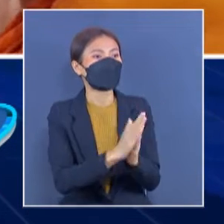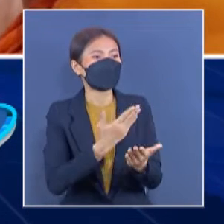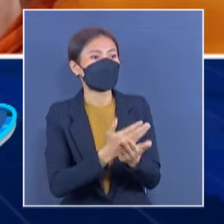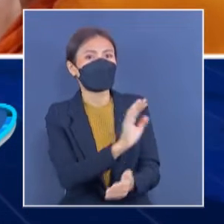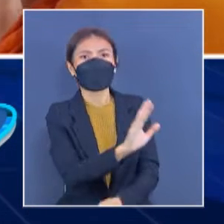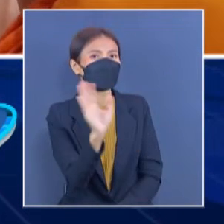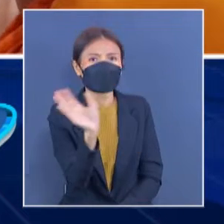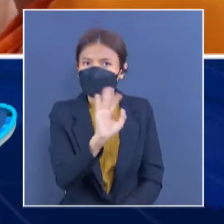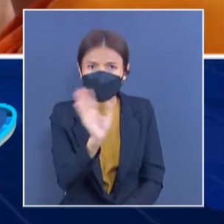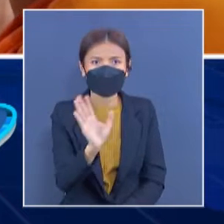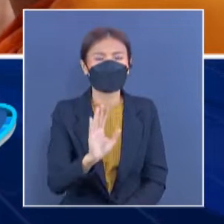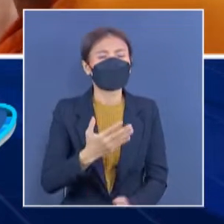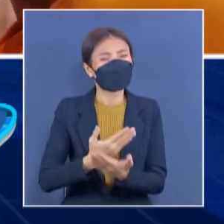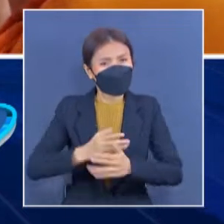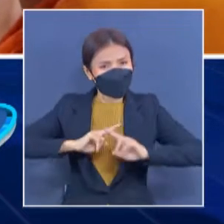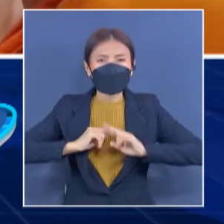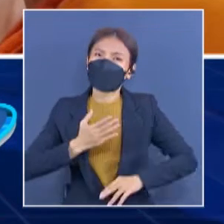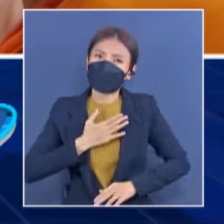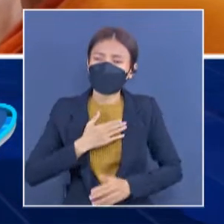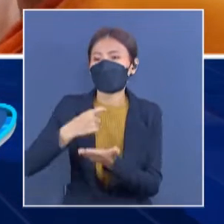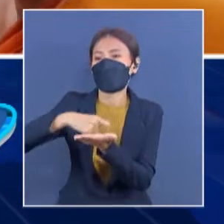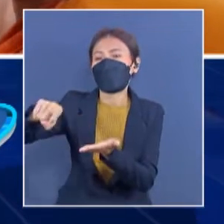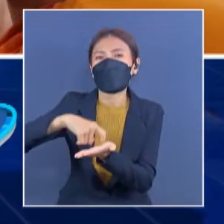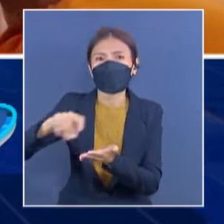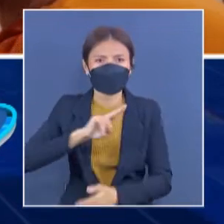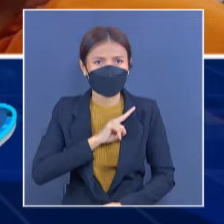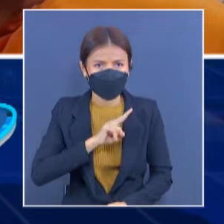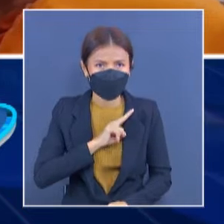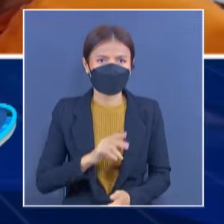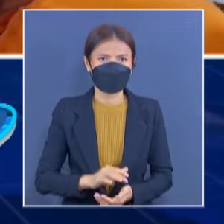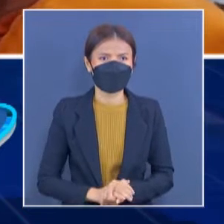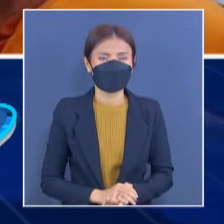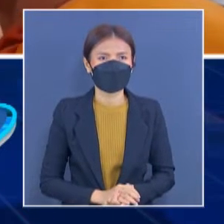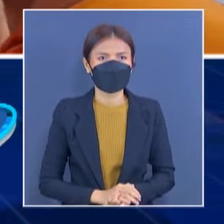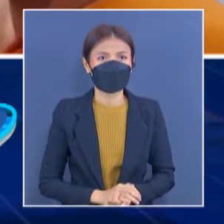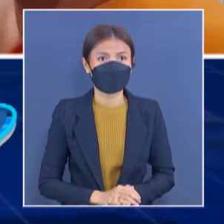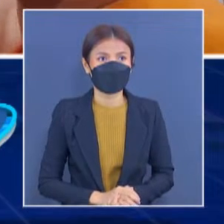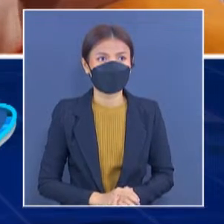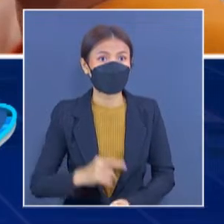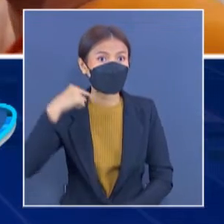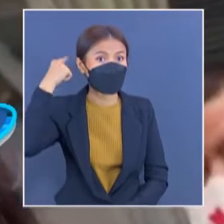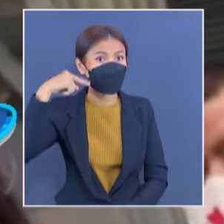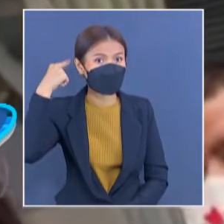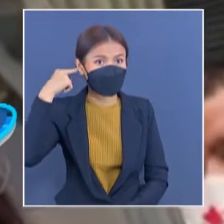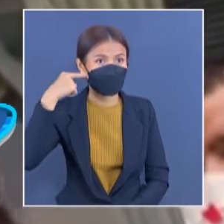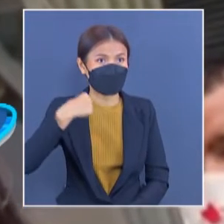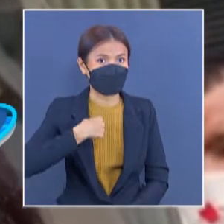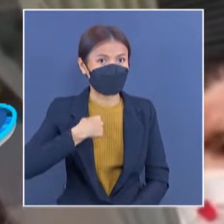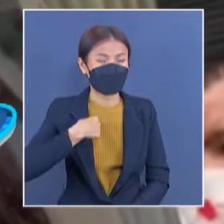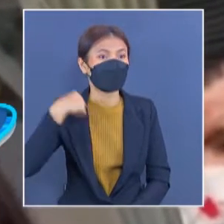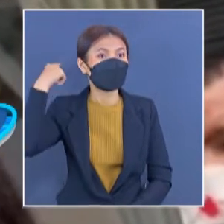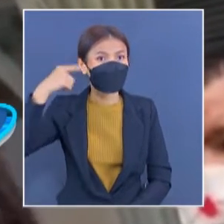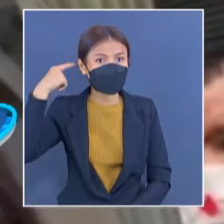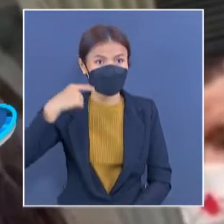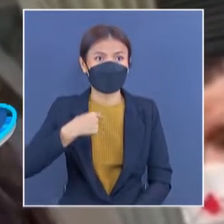ารับสารภาพอย่างนี้ยอมรับอย่างนี้เมื่อวานนี้ครับขณะที่ฝ่ายหญิงครับฝ่ายหญิงก็ถือว่าเป็นการ